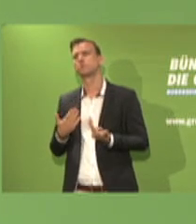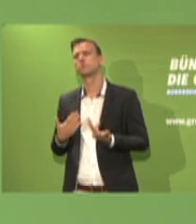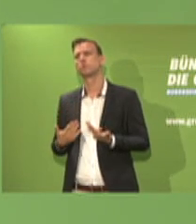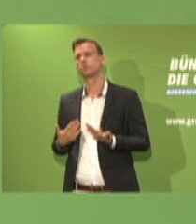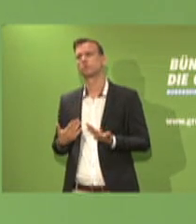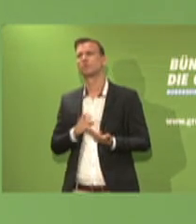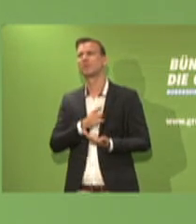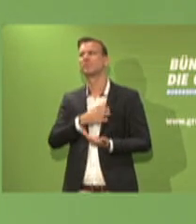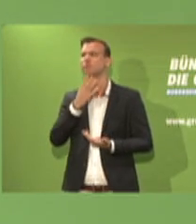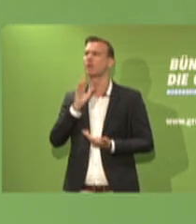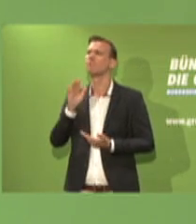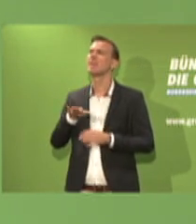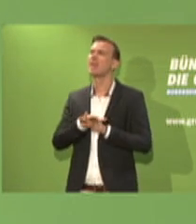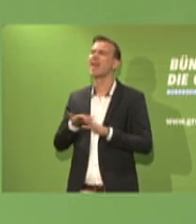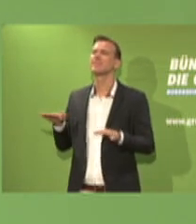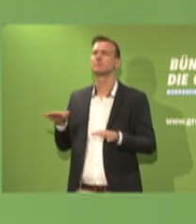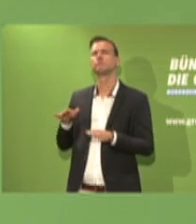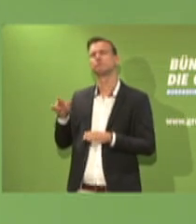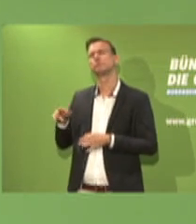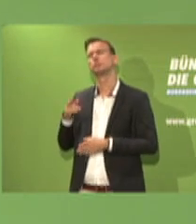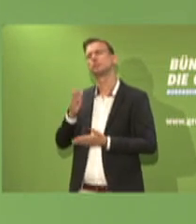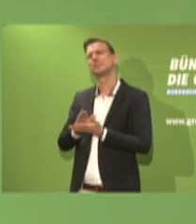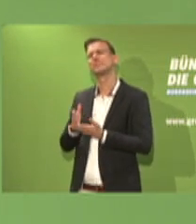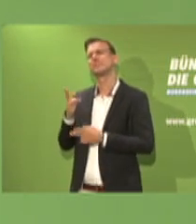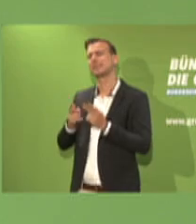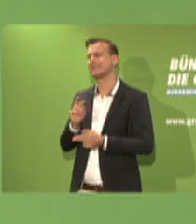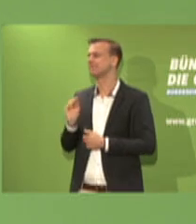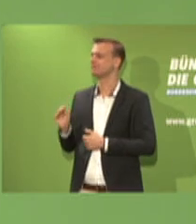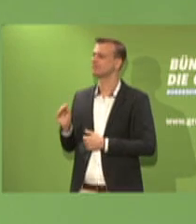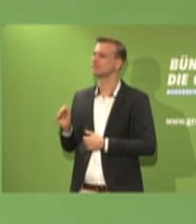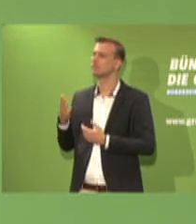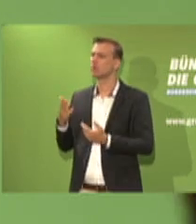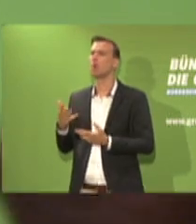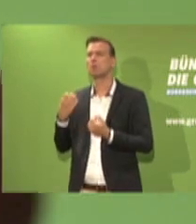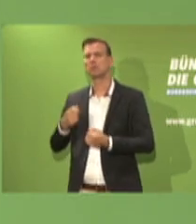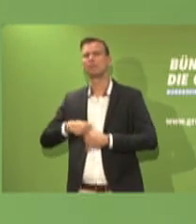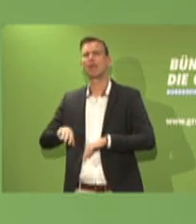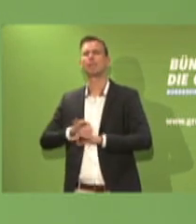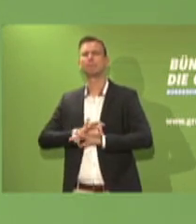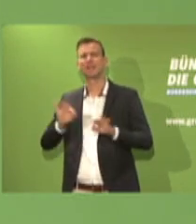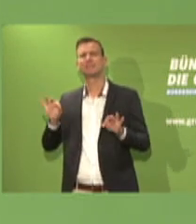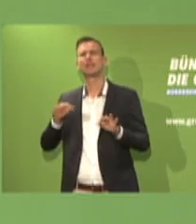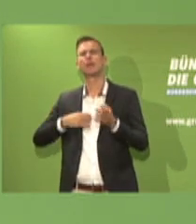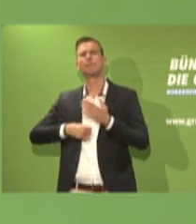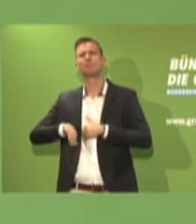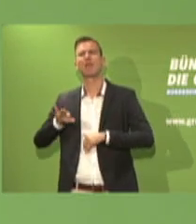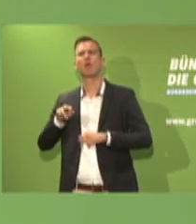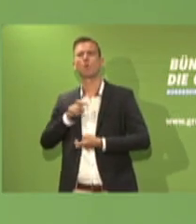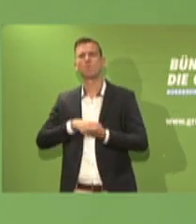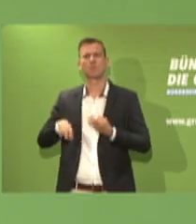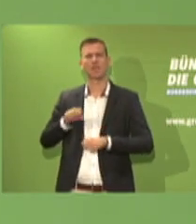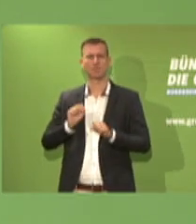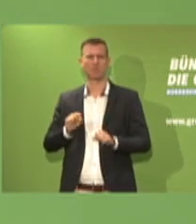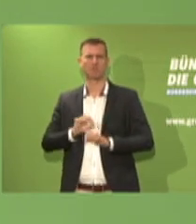ihr Anliegen an das Landesschiedsgericht herantragen. Das Ganze ist sicherlich förderlich, um allen einen fairen Umgang zu ermöglichen bei unseren